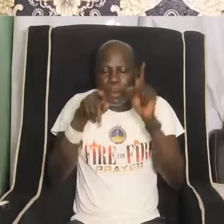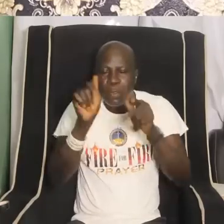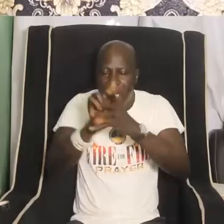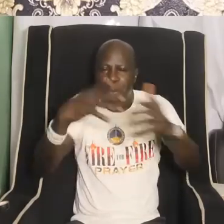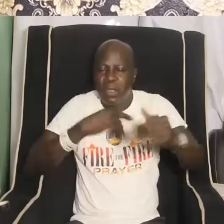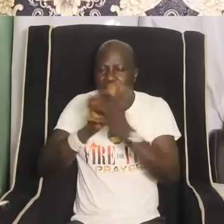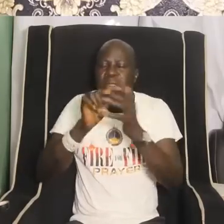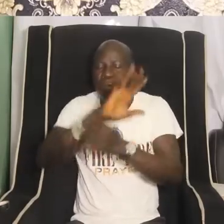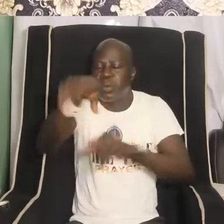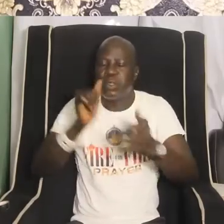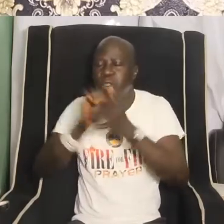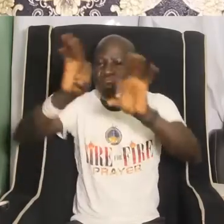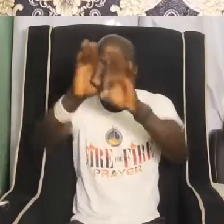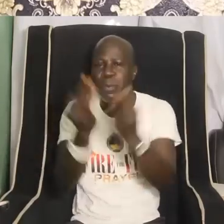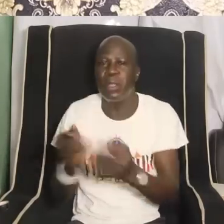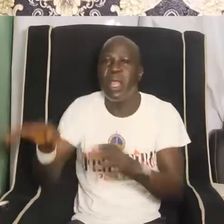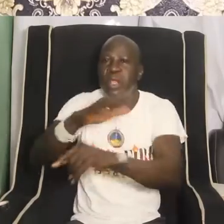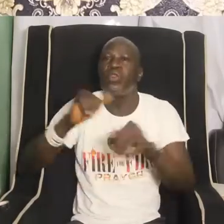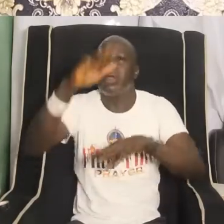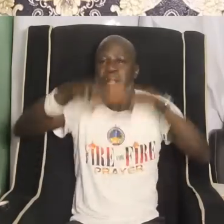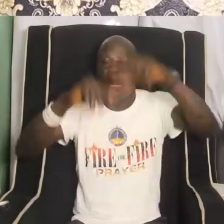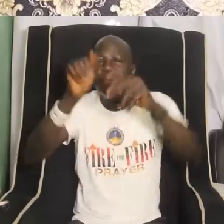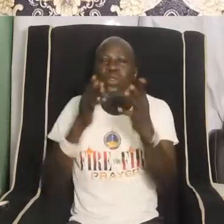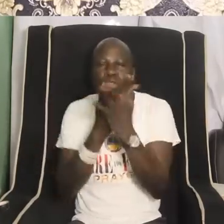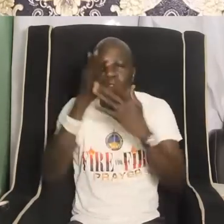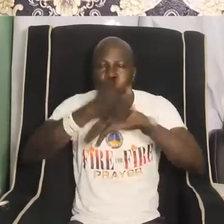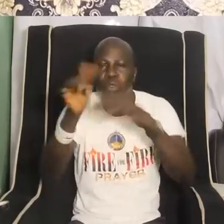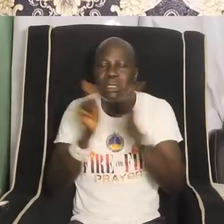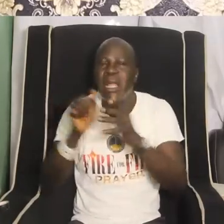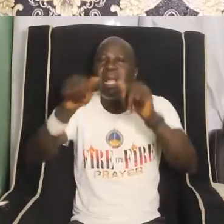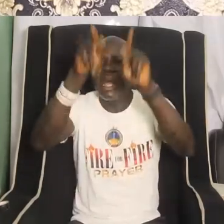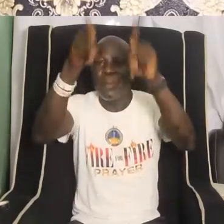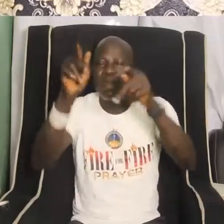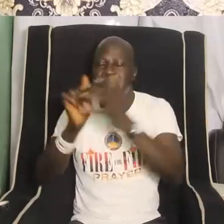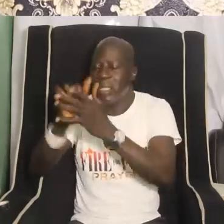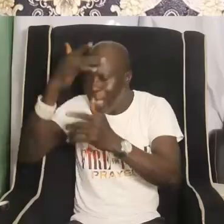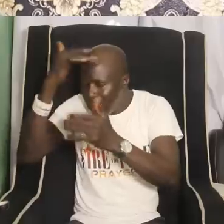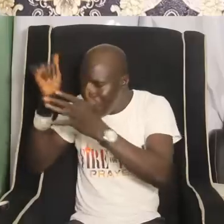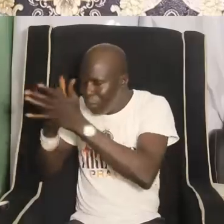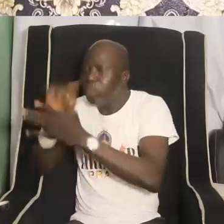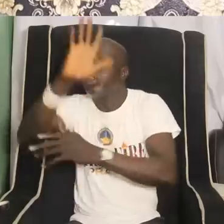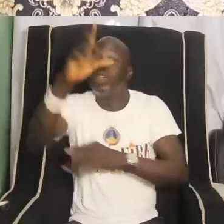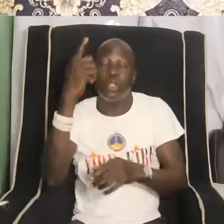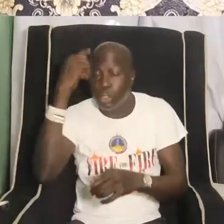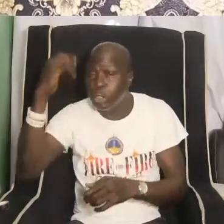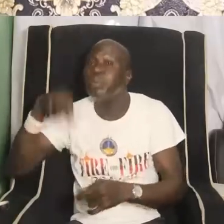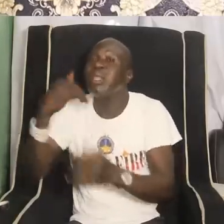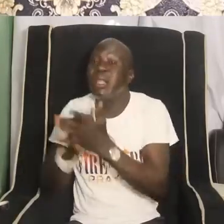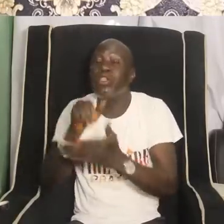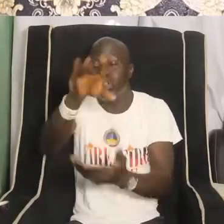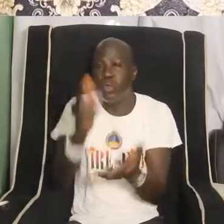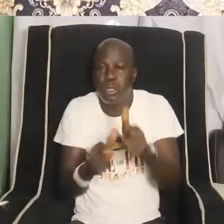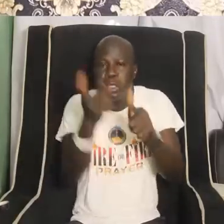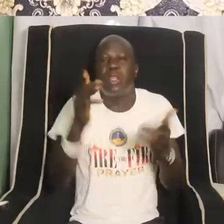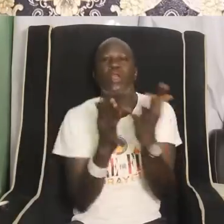may like your environment or your family abo you will plan through this person. àlá rẹ ti sọ fún ọ pé lára ẹ̀yẹ ló ti dìde. your dream has told you that you